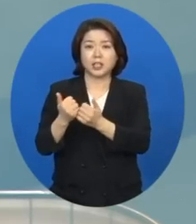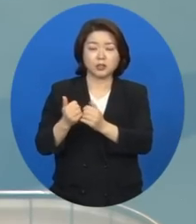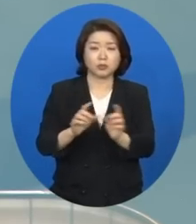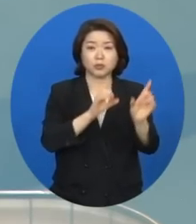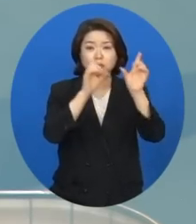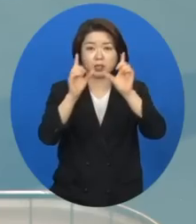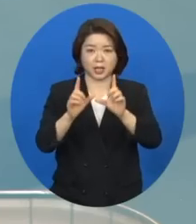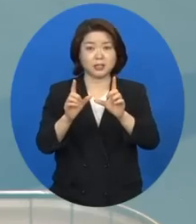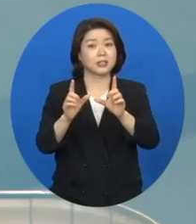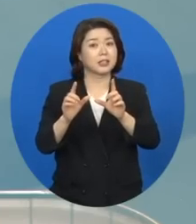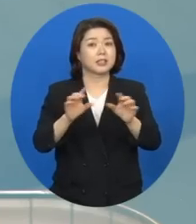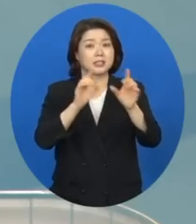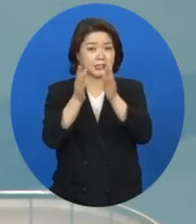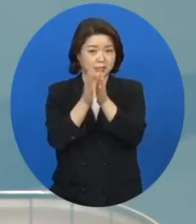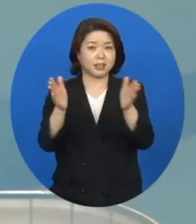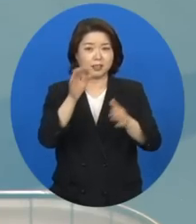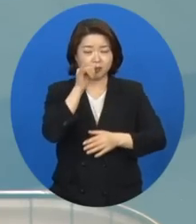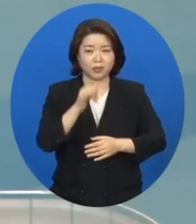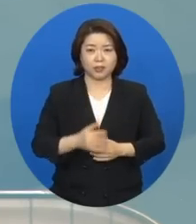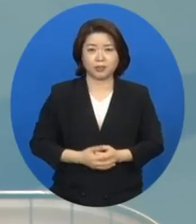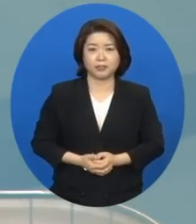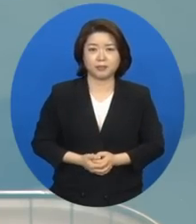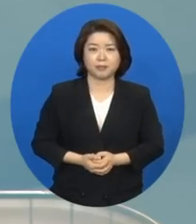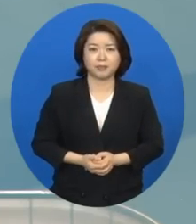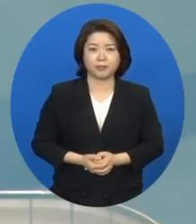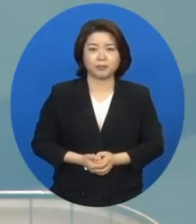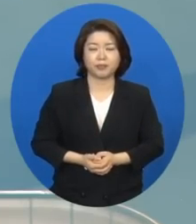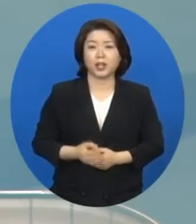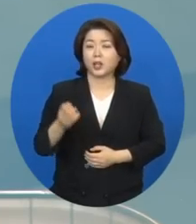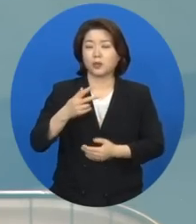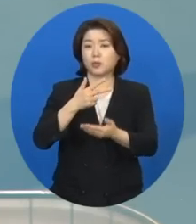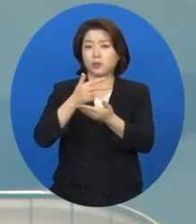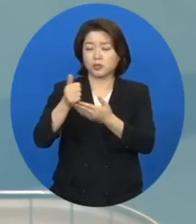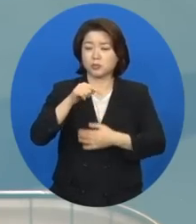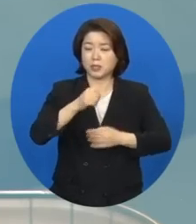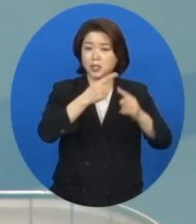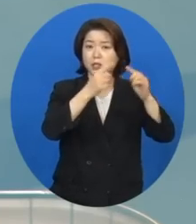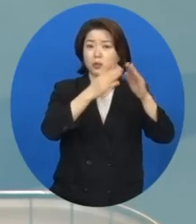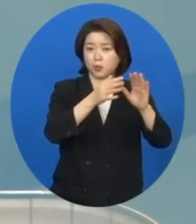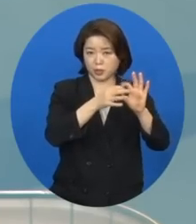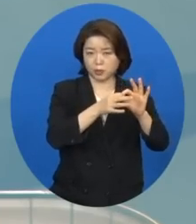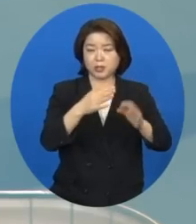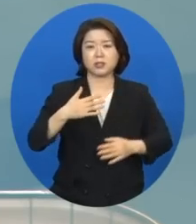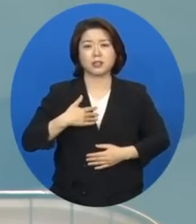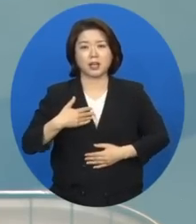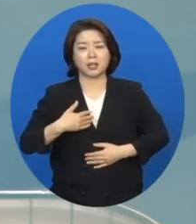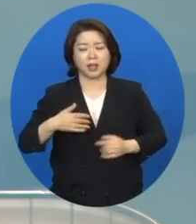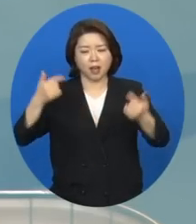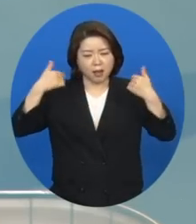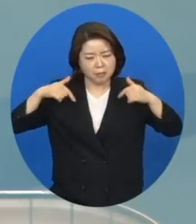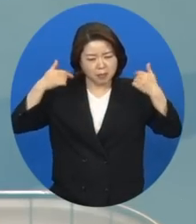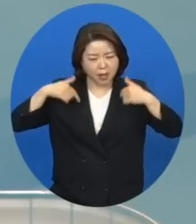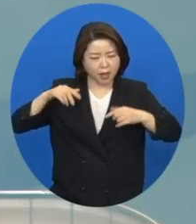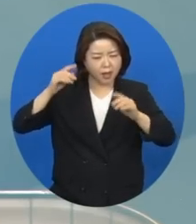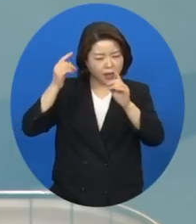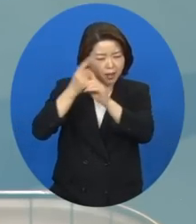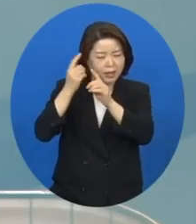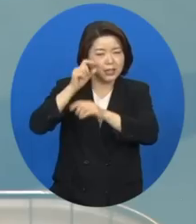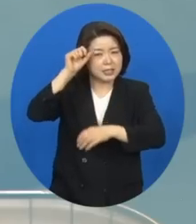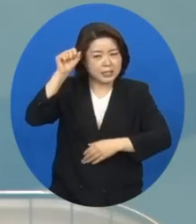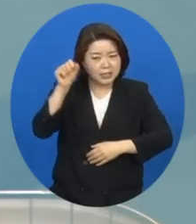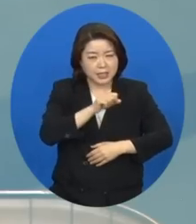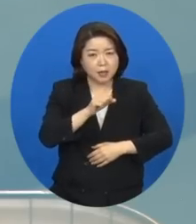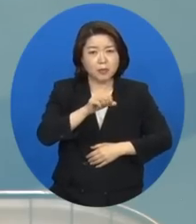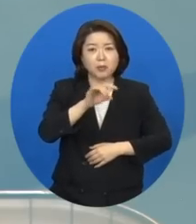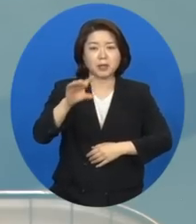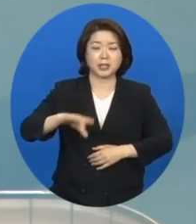그래요. 그리고 주님은 이 교회를 통하여서 제게 매일 새벽마다